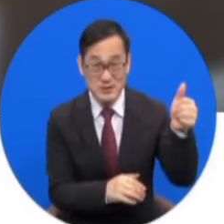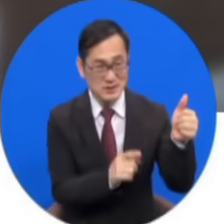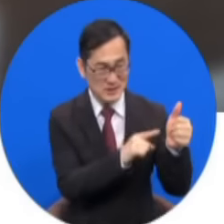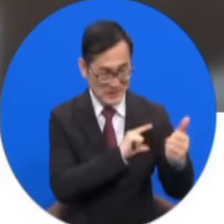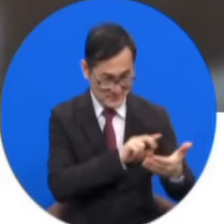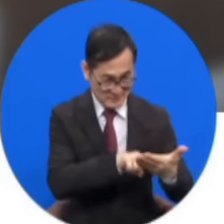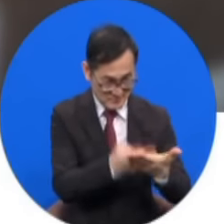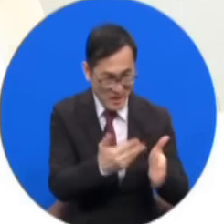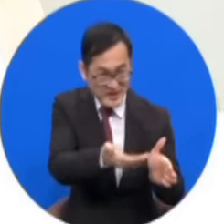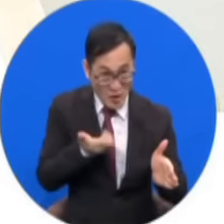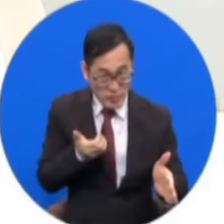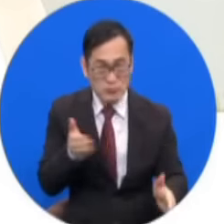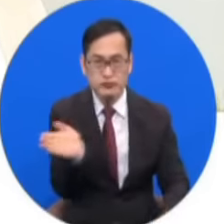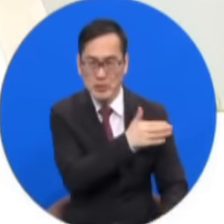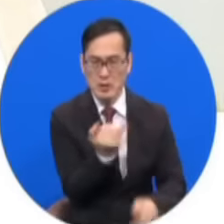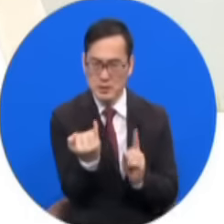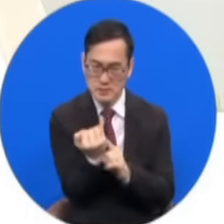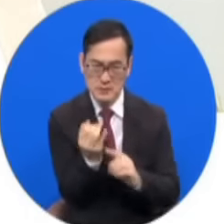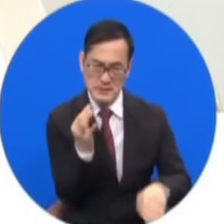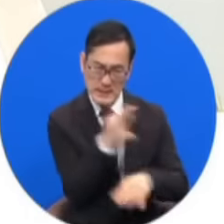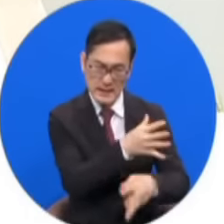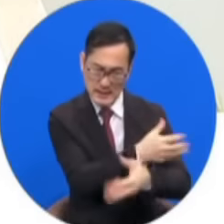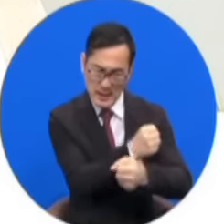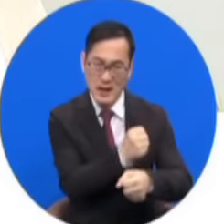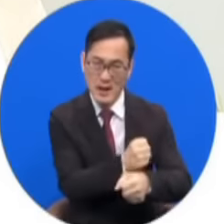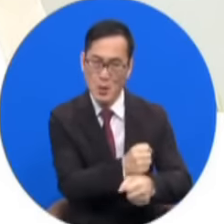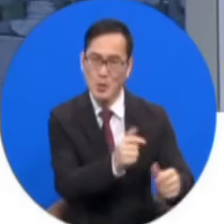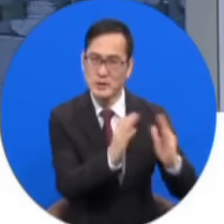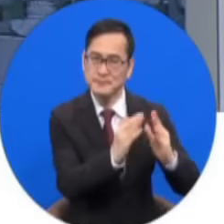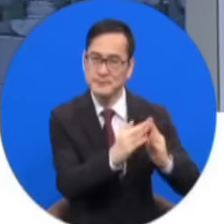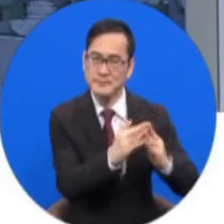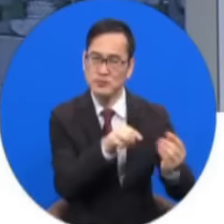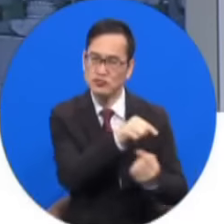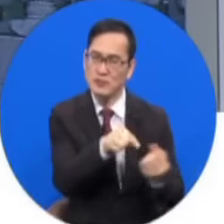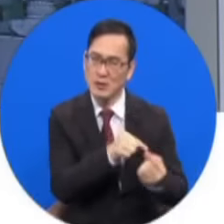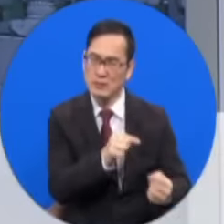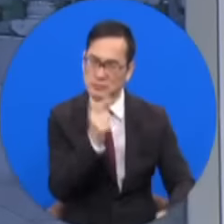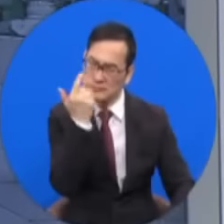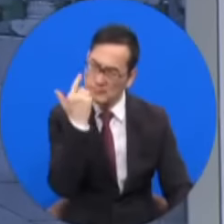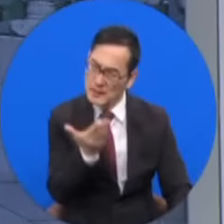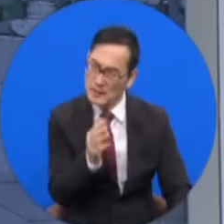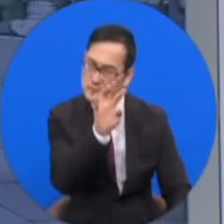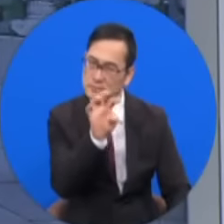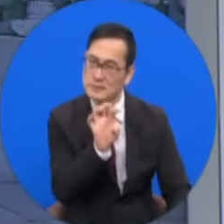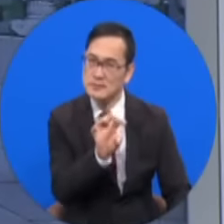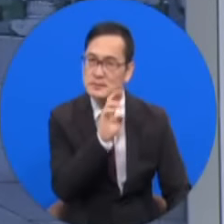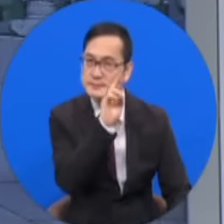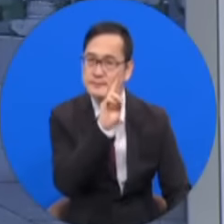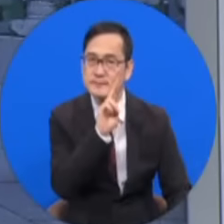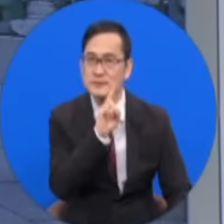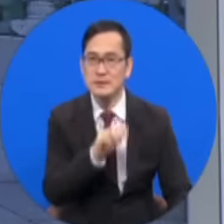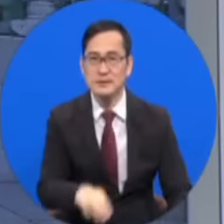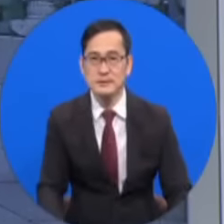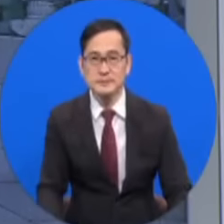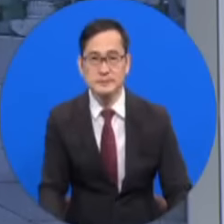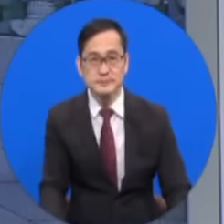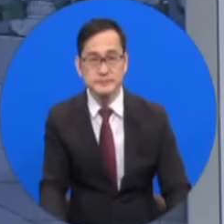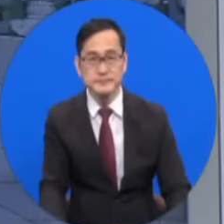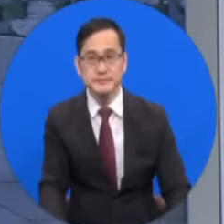따져봐야 되는 거 아닌가 하는 생 의심이 듭니다 자 지금 반박과 의욕 다 전해드리고 있습니다 어 정혁진 변호사님